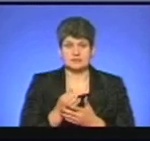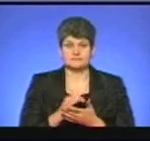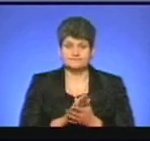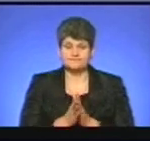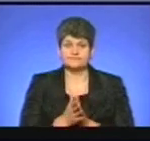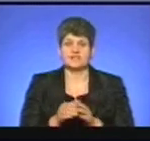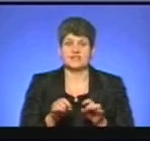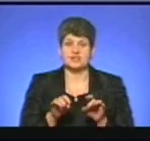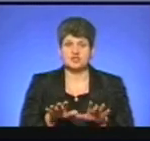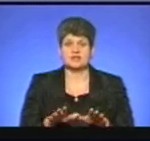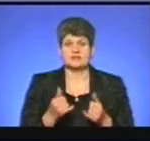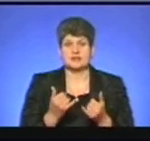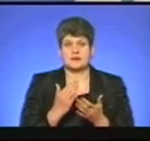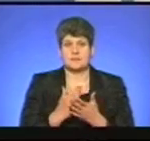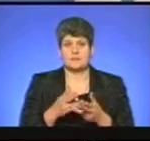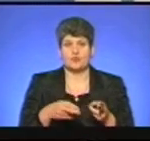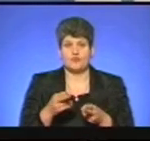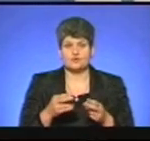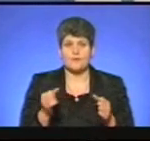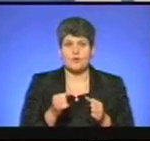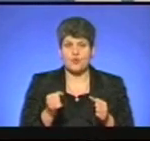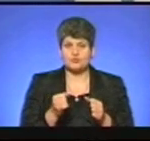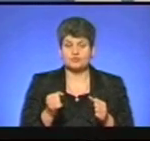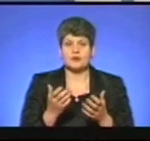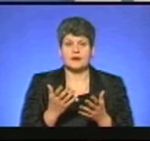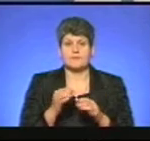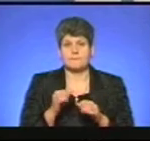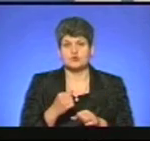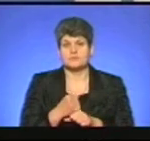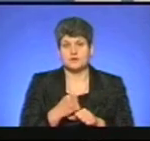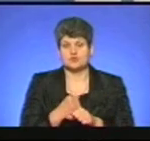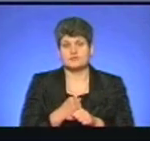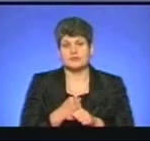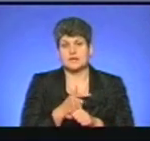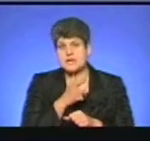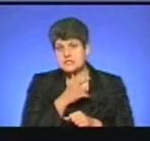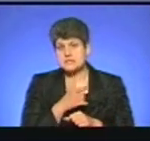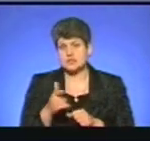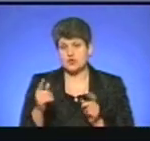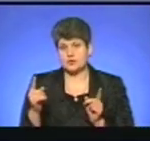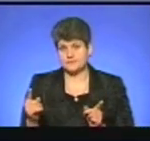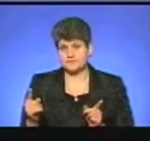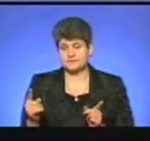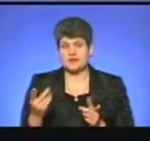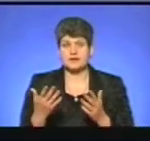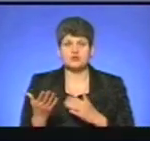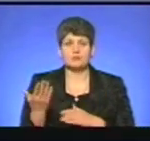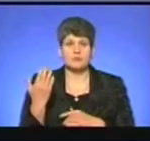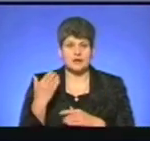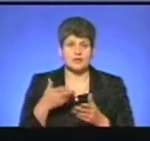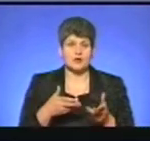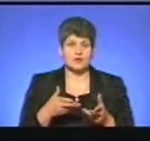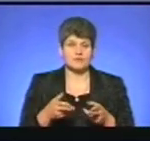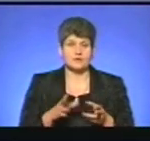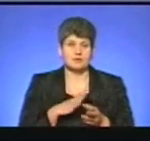рішення і маємо зараз ковзанку з заморозкою, яка може працювати мультисезонно. А якщо попередня ковзанка в нас була